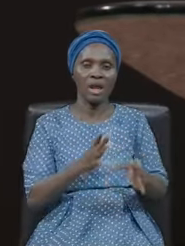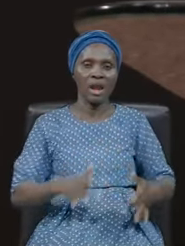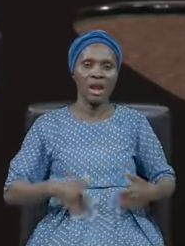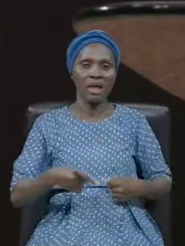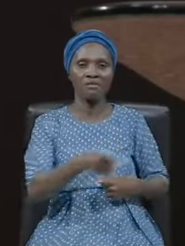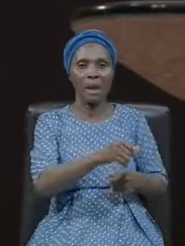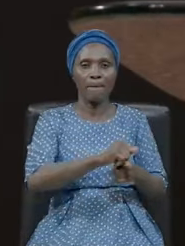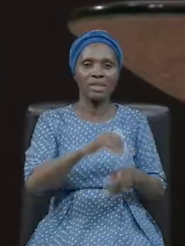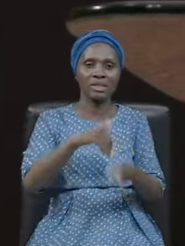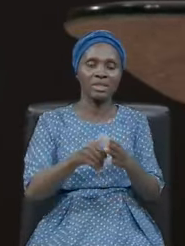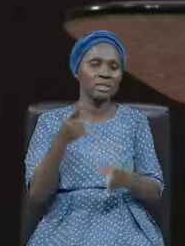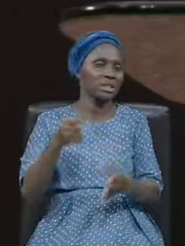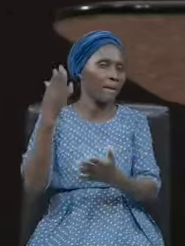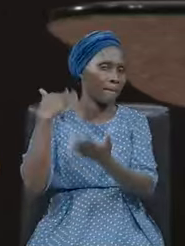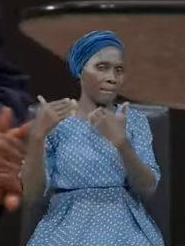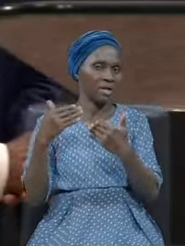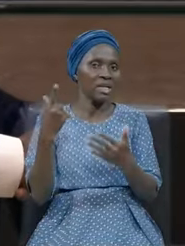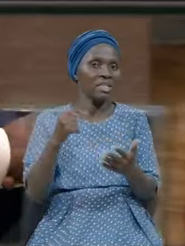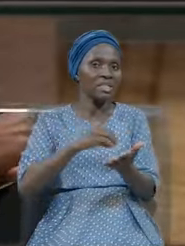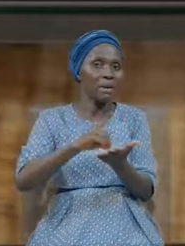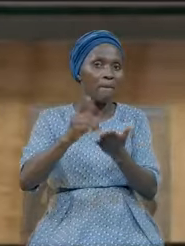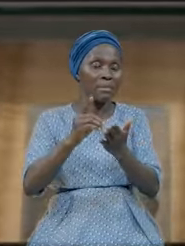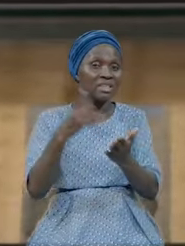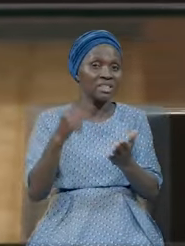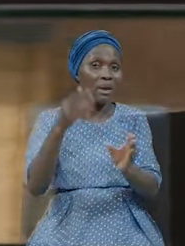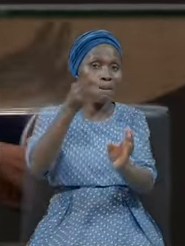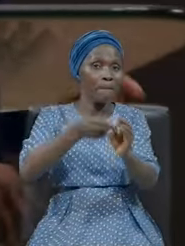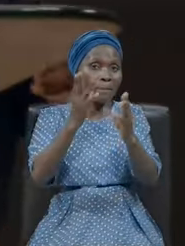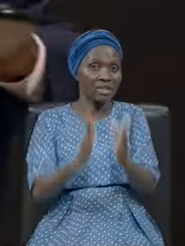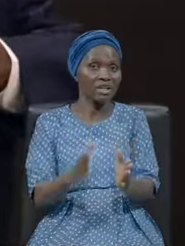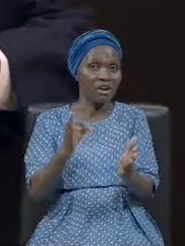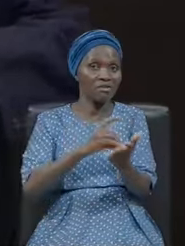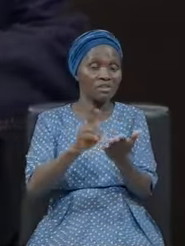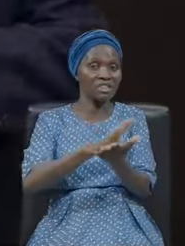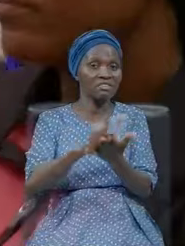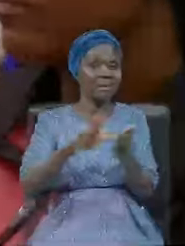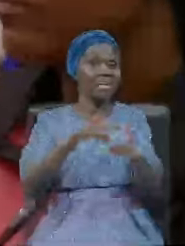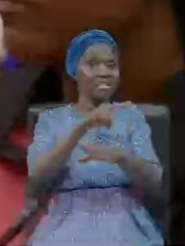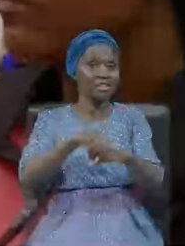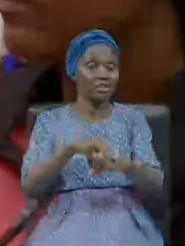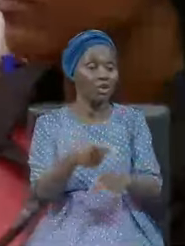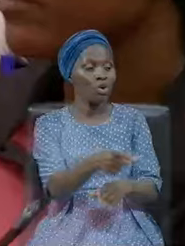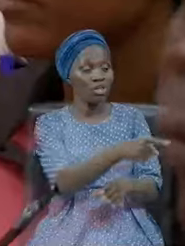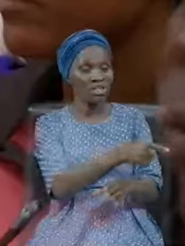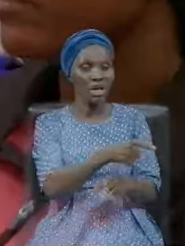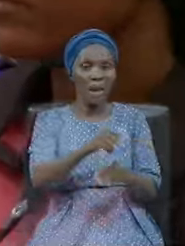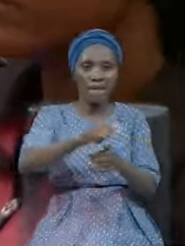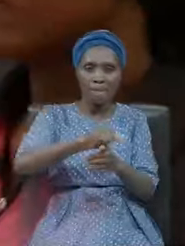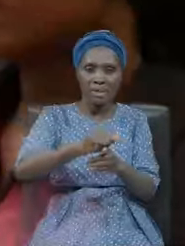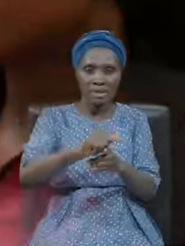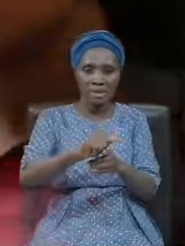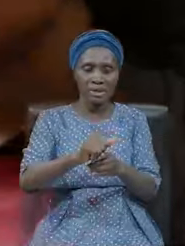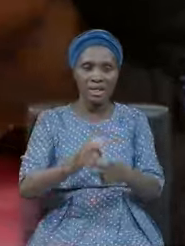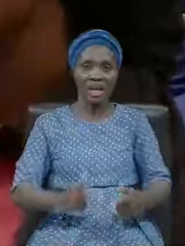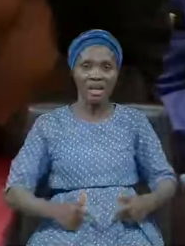passé du passé les participants de la nature divine par la grâce de Dieu ils vivent il mèneent